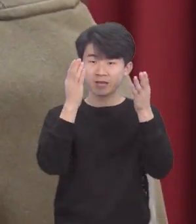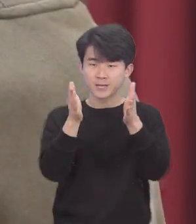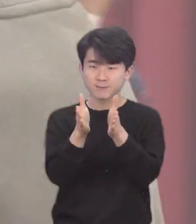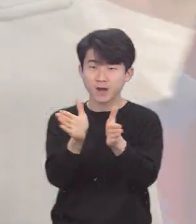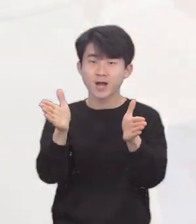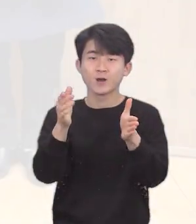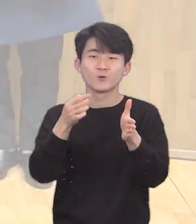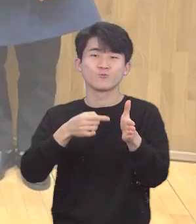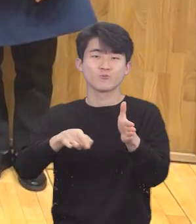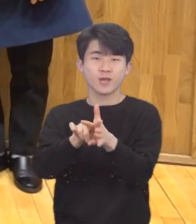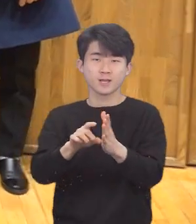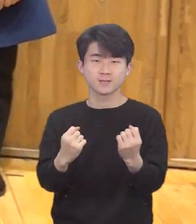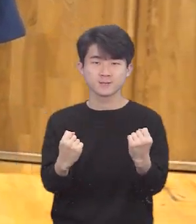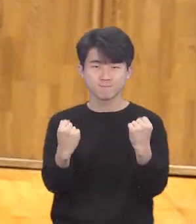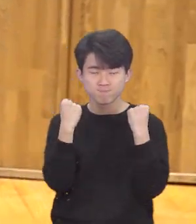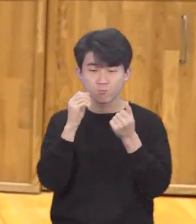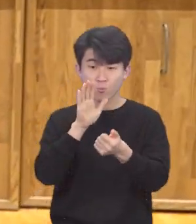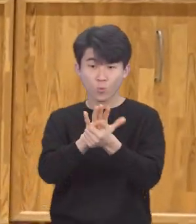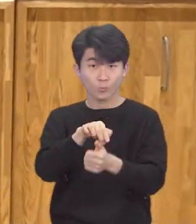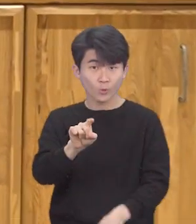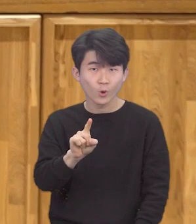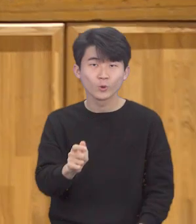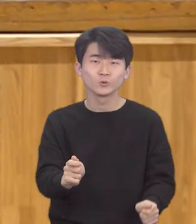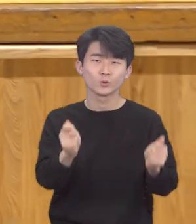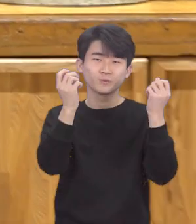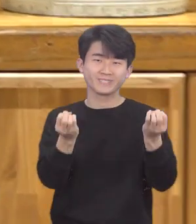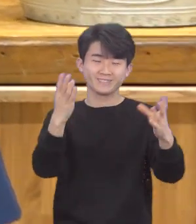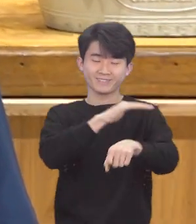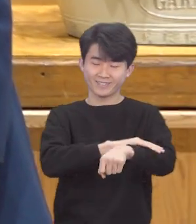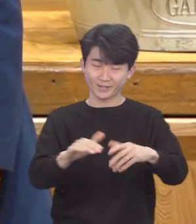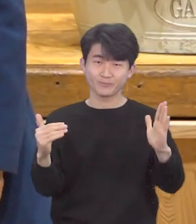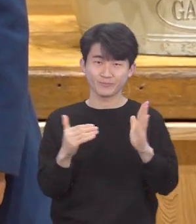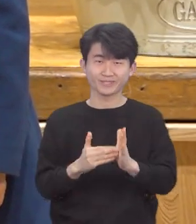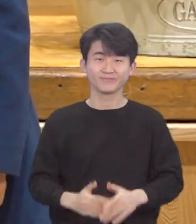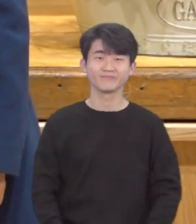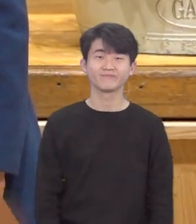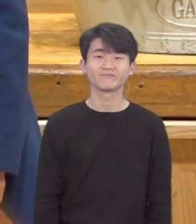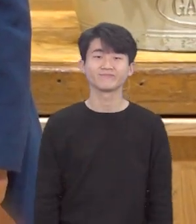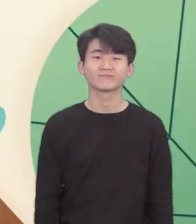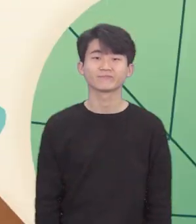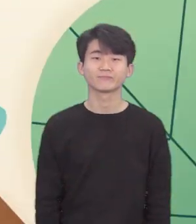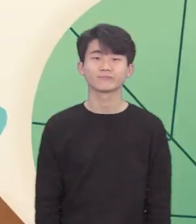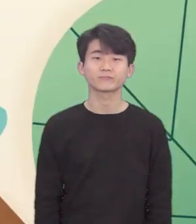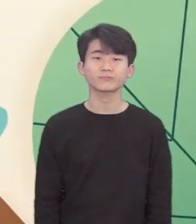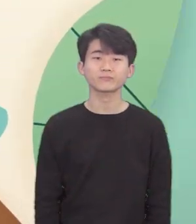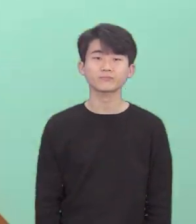생활해준 졸업생들의 새로운 출발을 응원하는 소중한 시간을 가졌습니다.